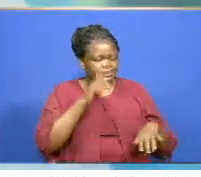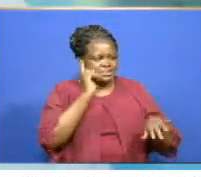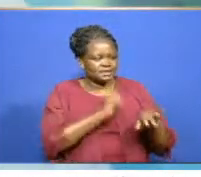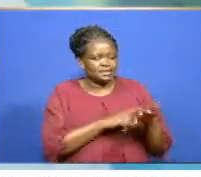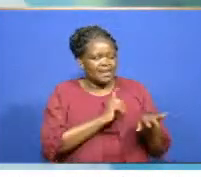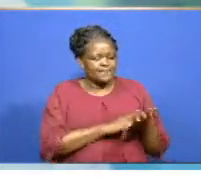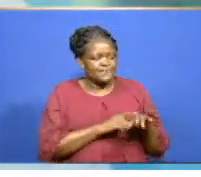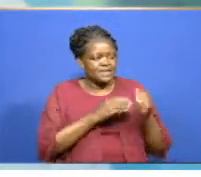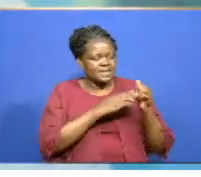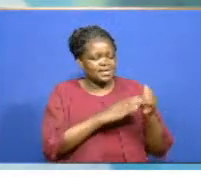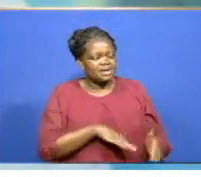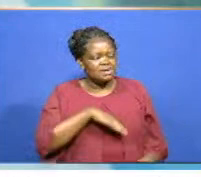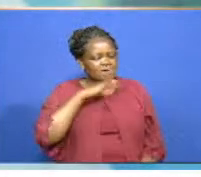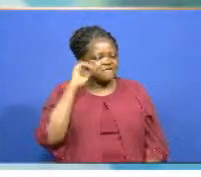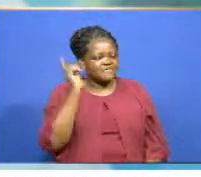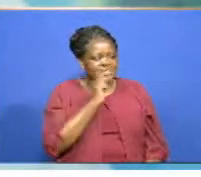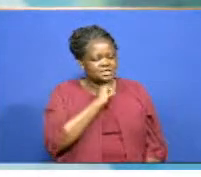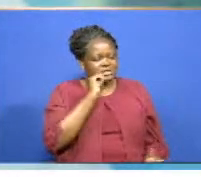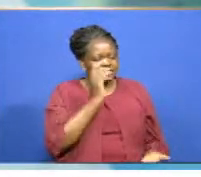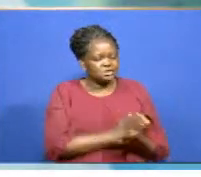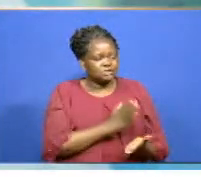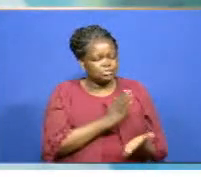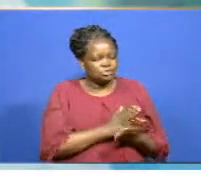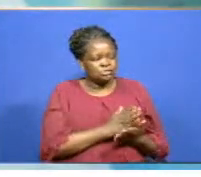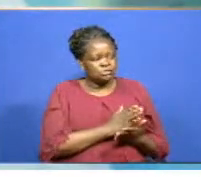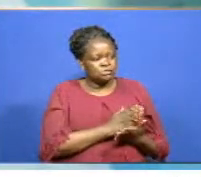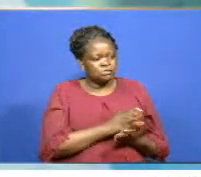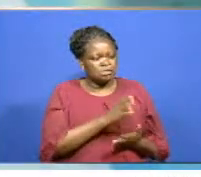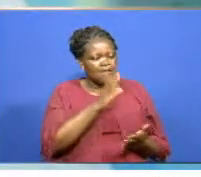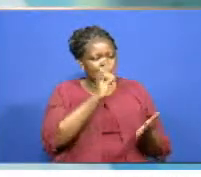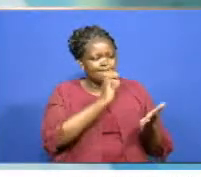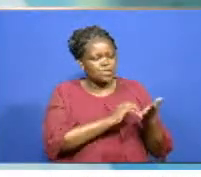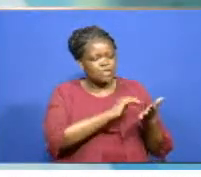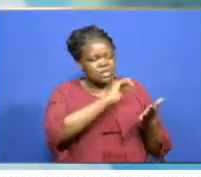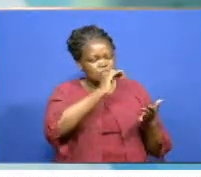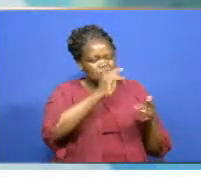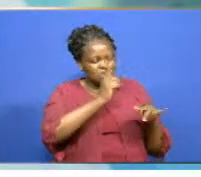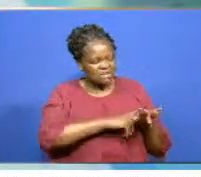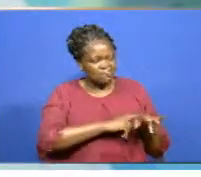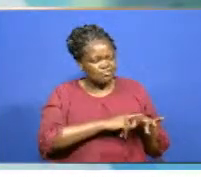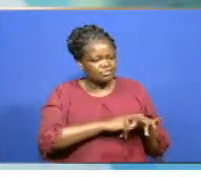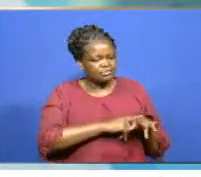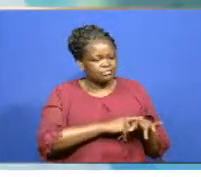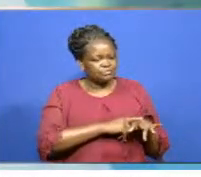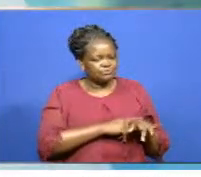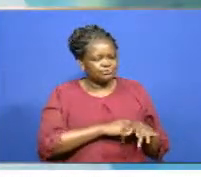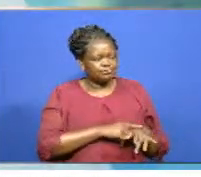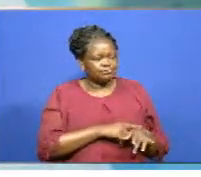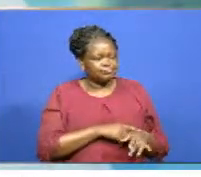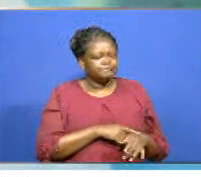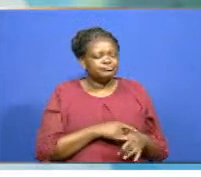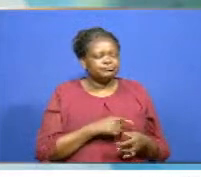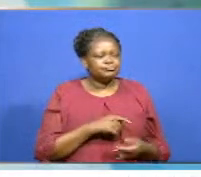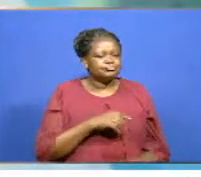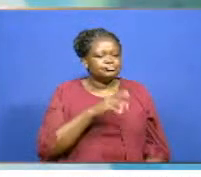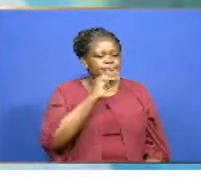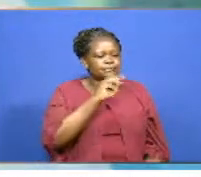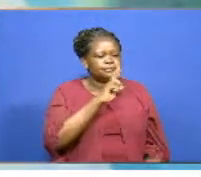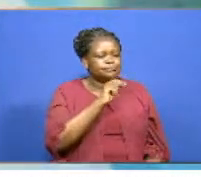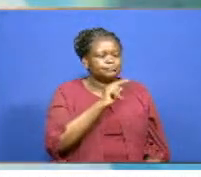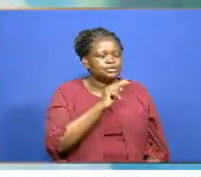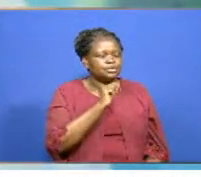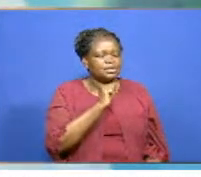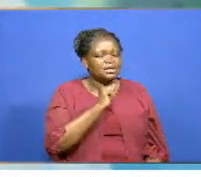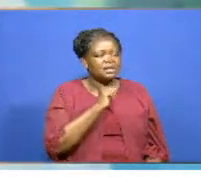kiongozi kufariki. Tuliona ya kwamba katika kaunti ya Makueni alipofariki Mutula Kilonzo, ni kwamba aliyemrithi ni Mutula Kilonzo